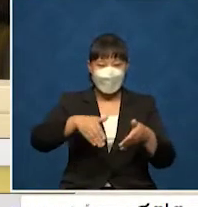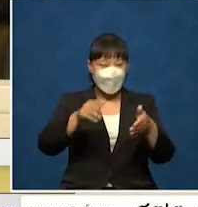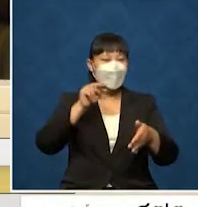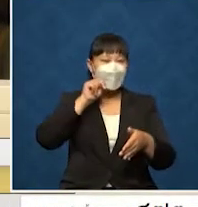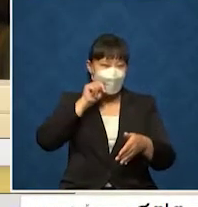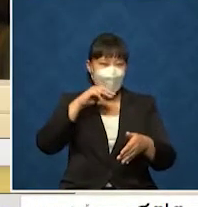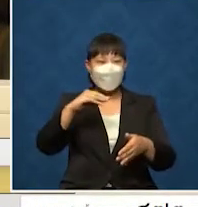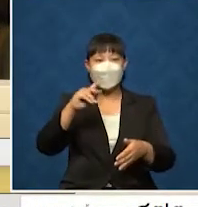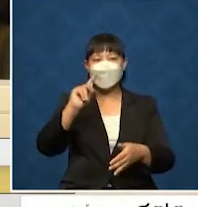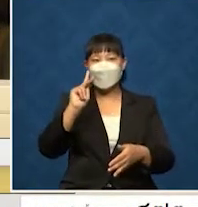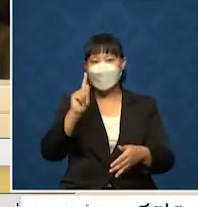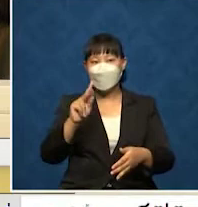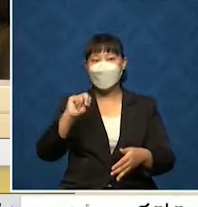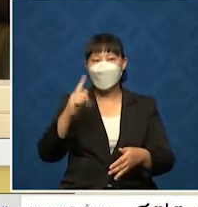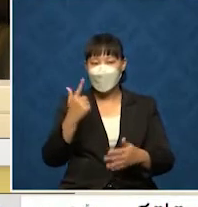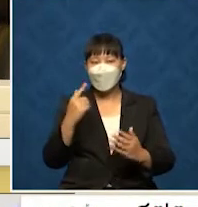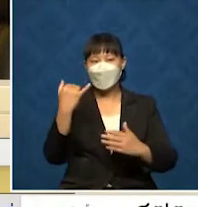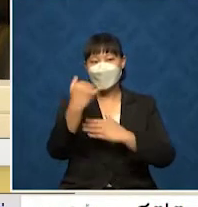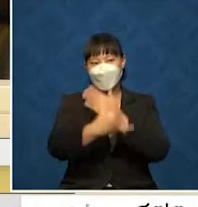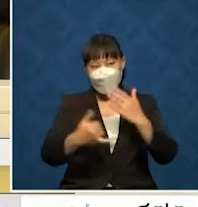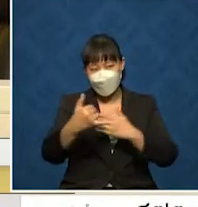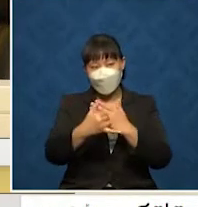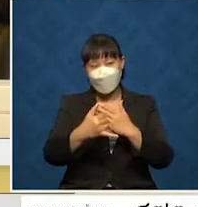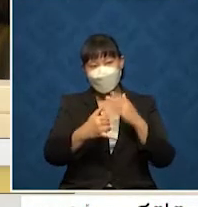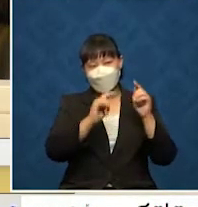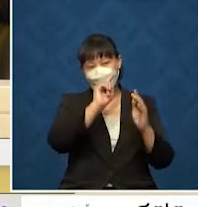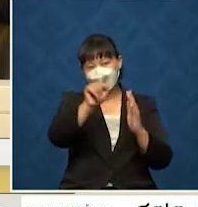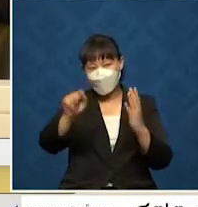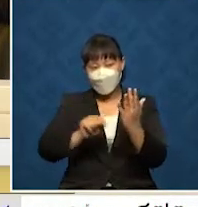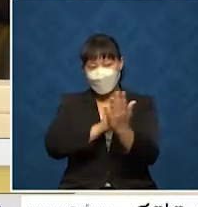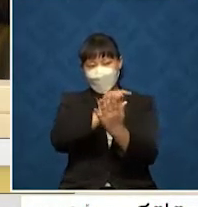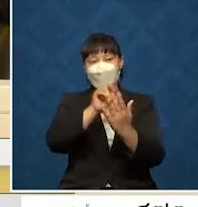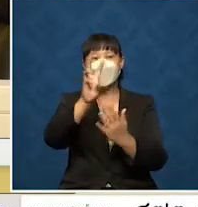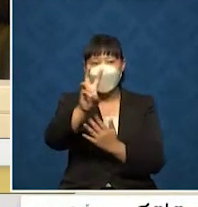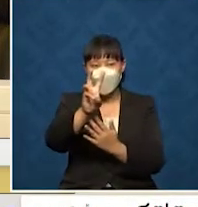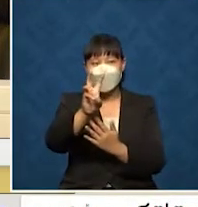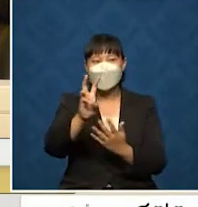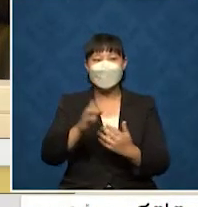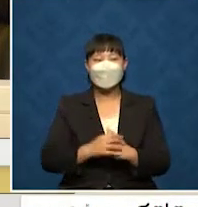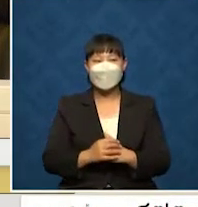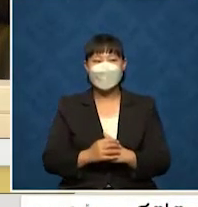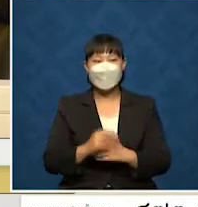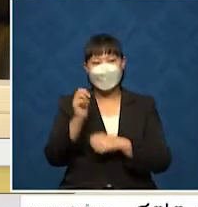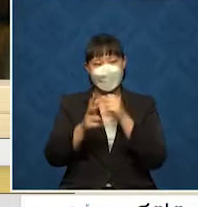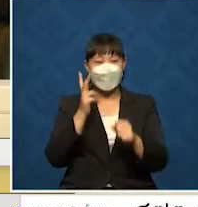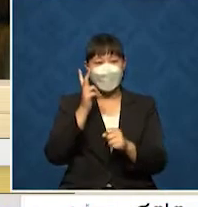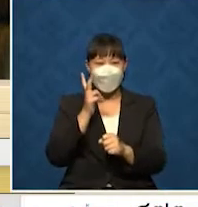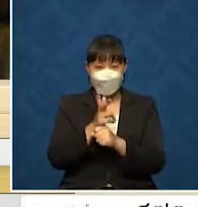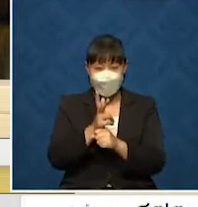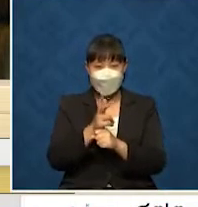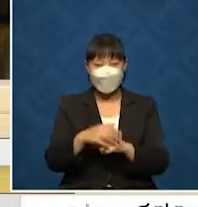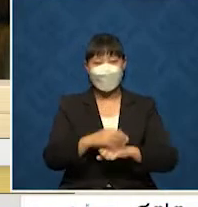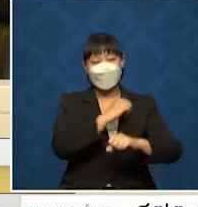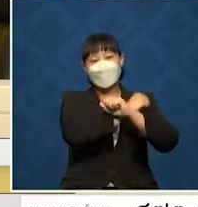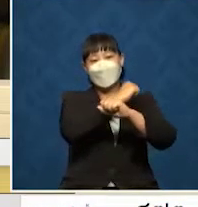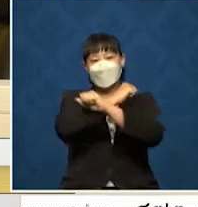6ประเทศลุ่มน้ำโขง3ปีนะครับ3ปีเราได้รวมสกัดกั้นยาบ้า